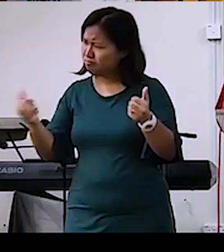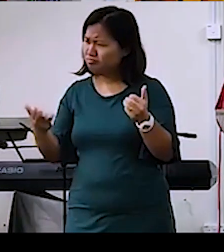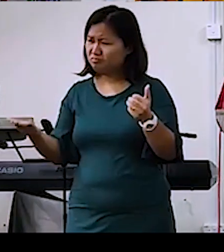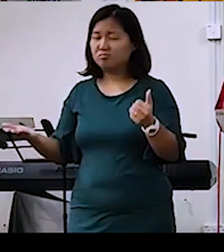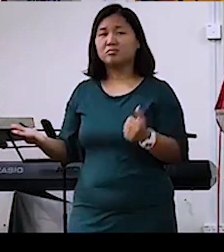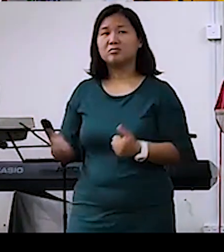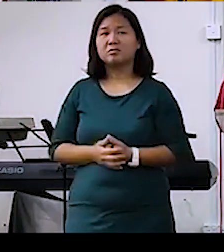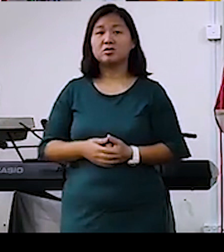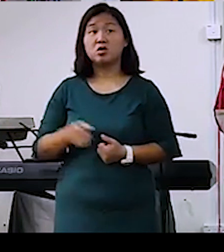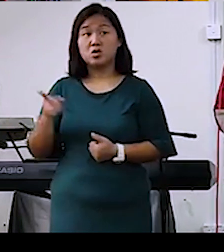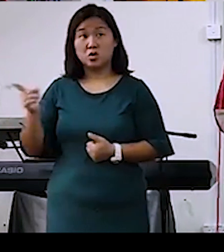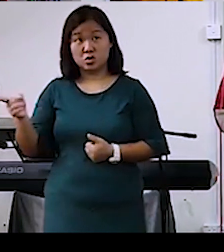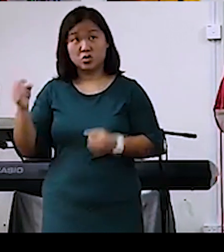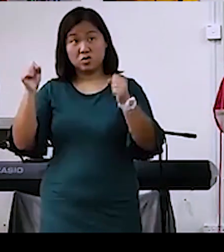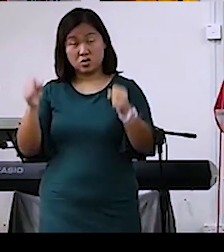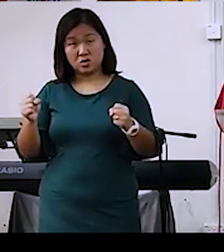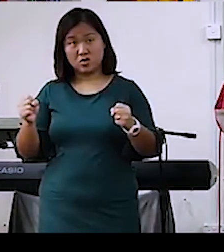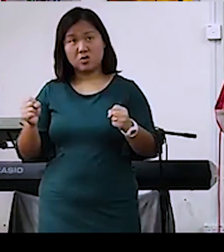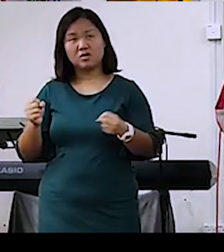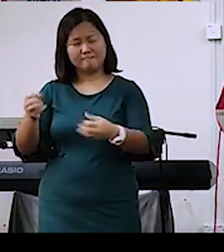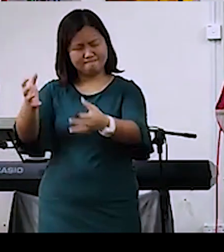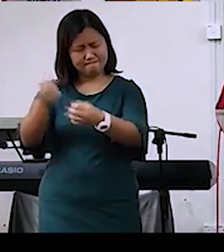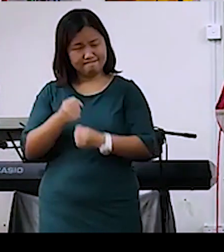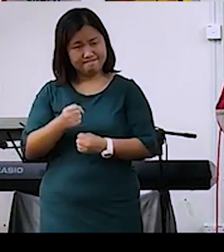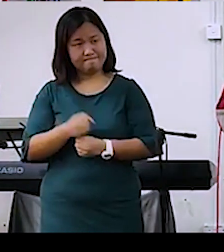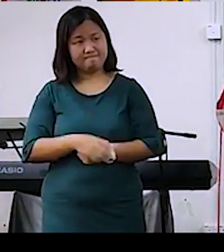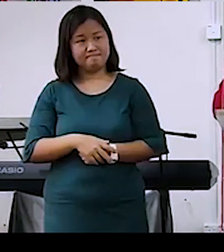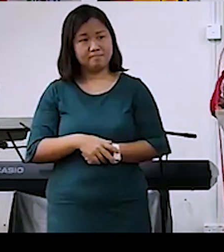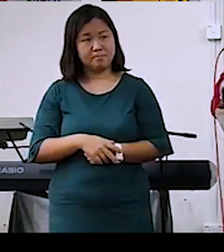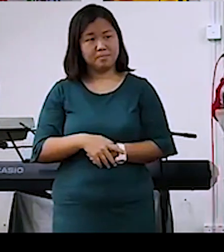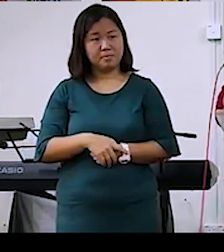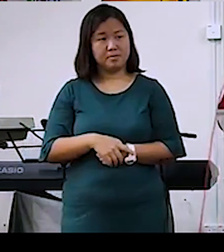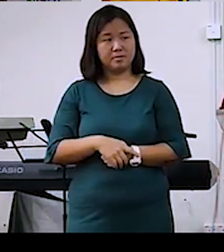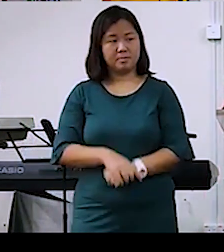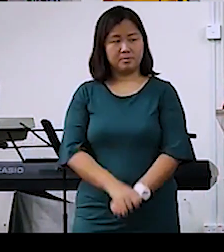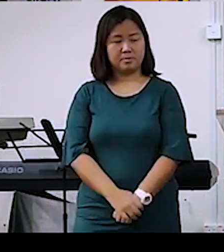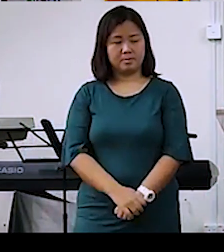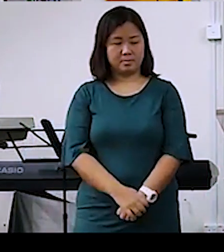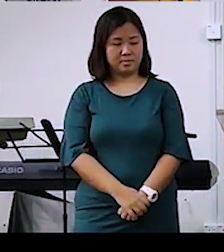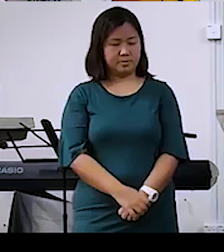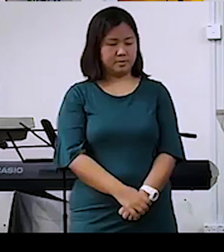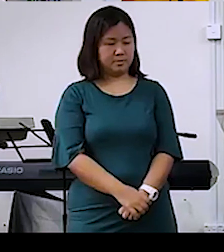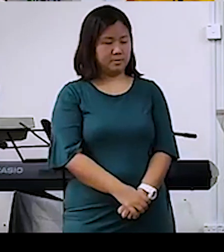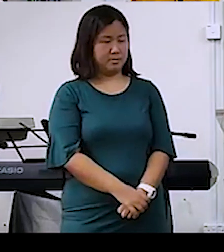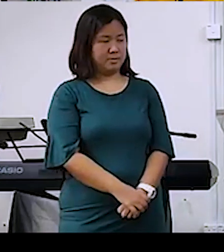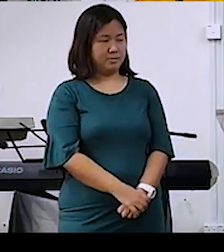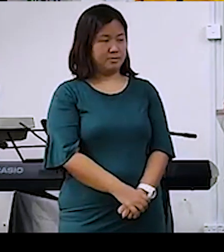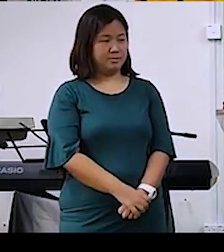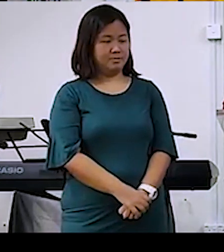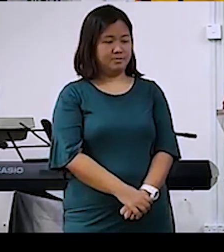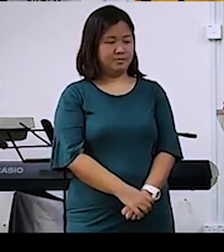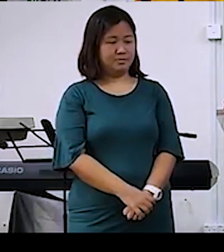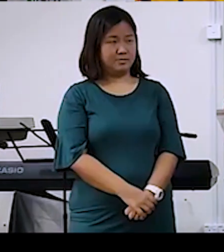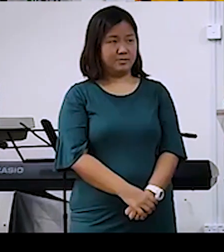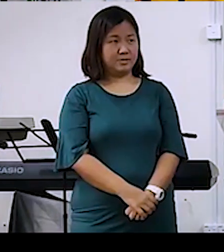that we can garner from. Hallelujah! Thank you, Jesus. 所以今天早上呢，其实准备了相当多的这个讲